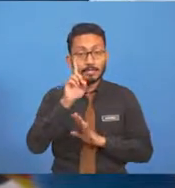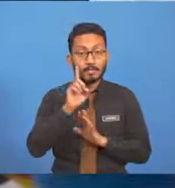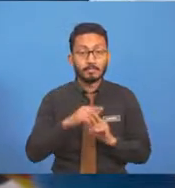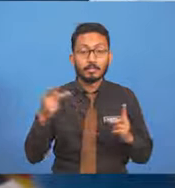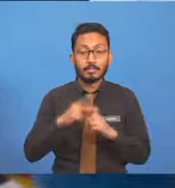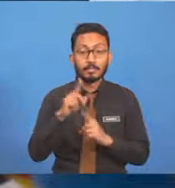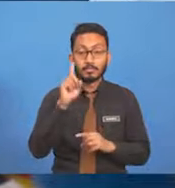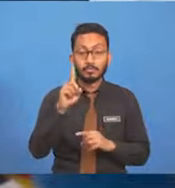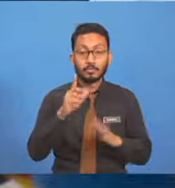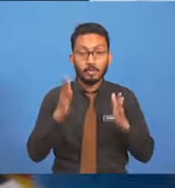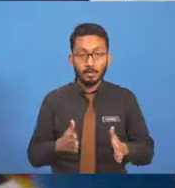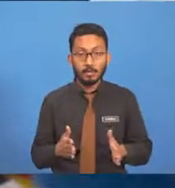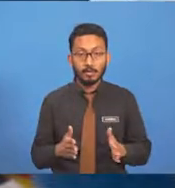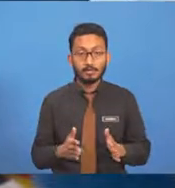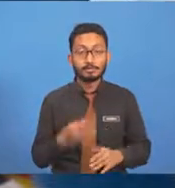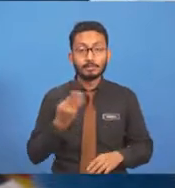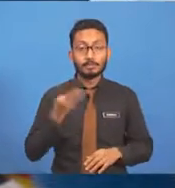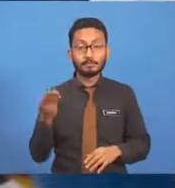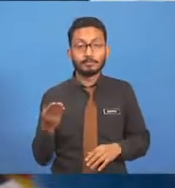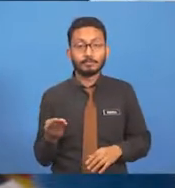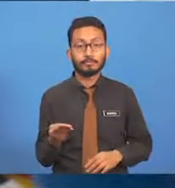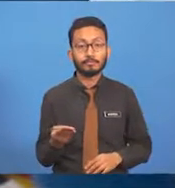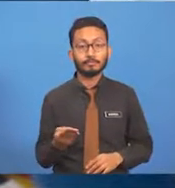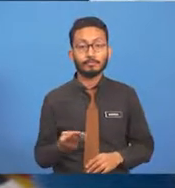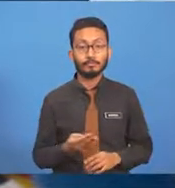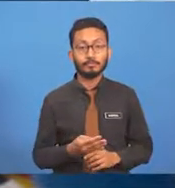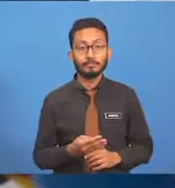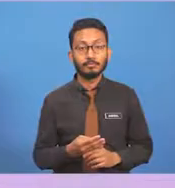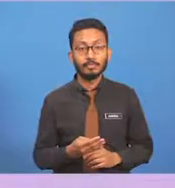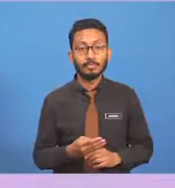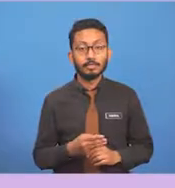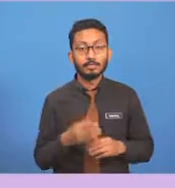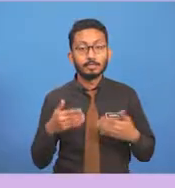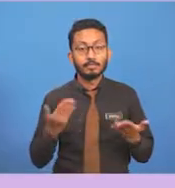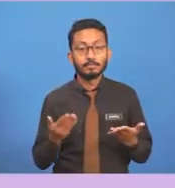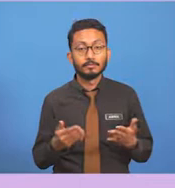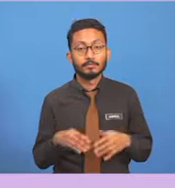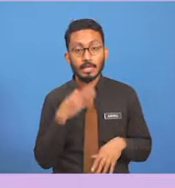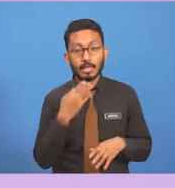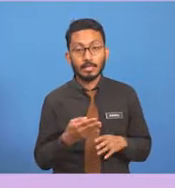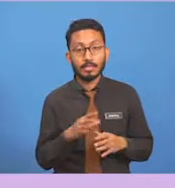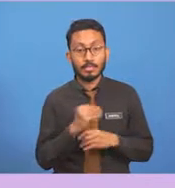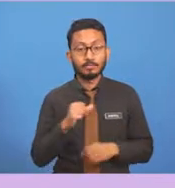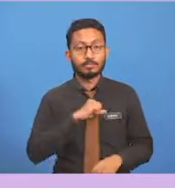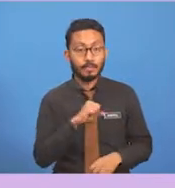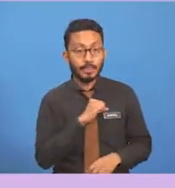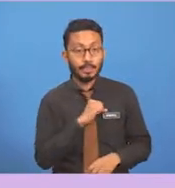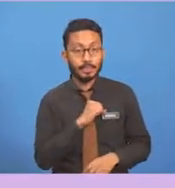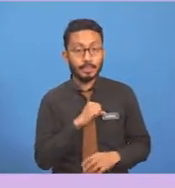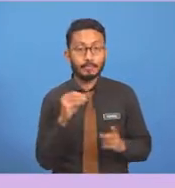dengan memberikan layanan yang penuh sopan dan berhemat. Objektif pembelajaran hari